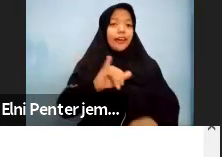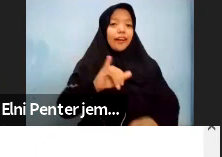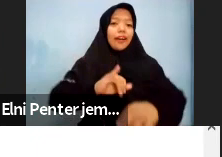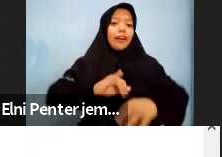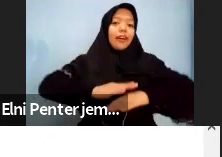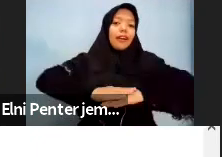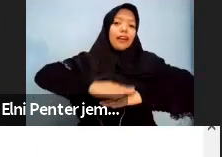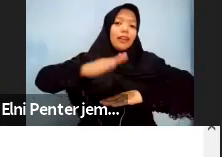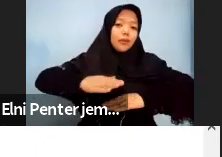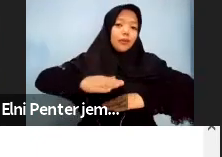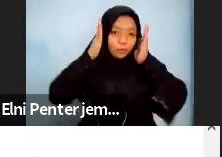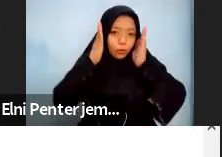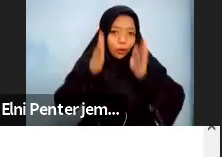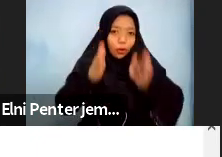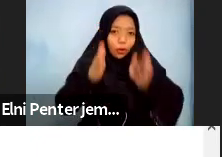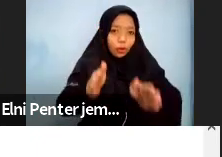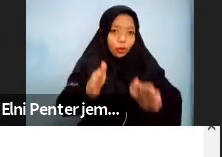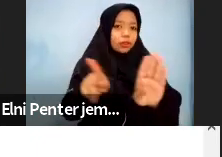santun